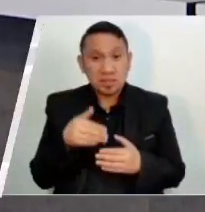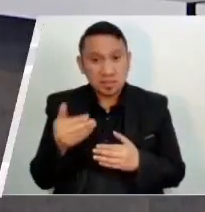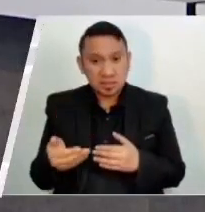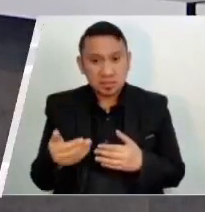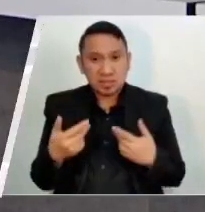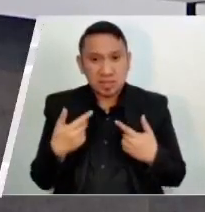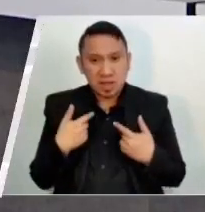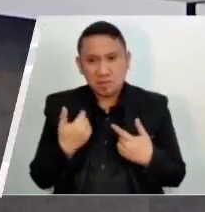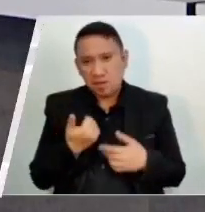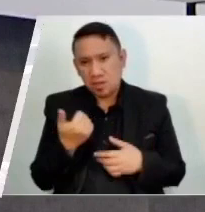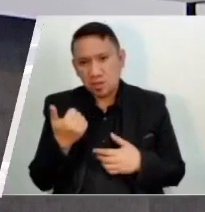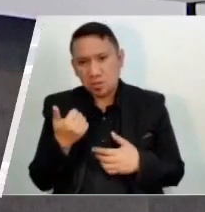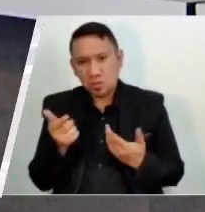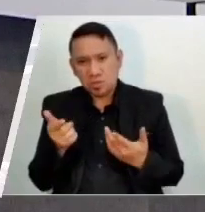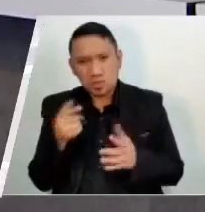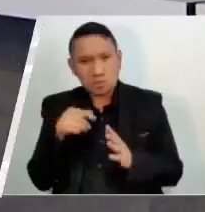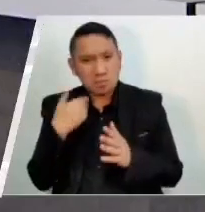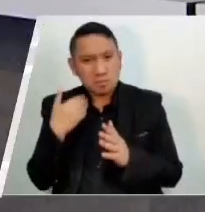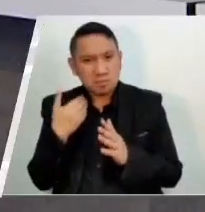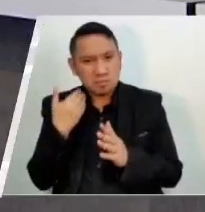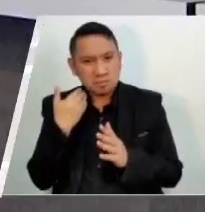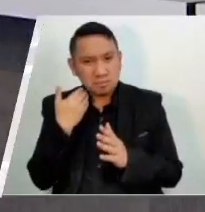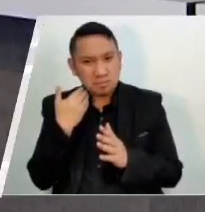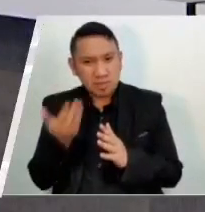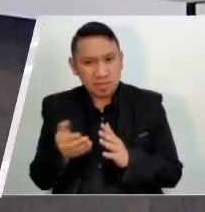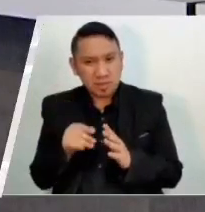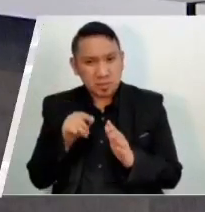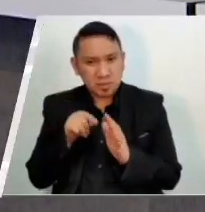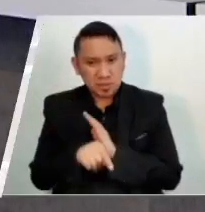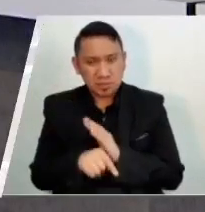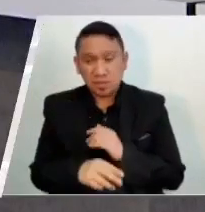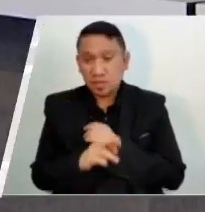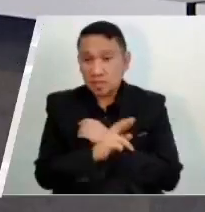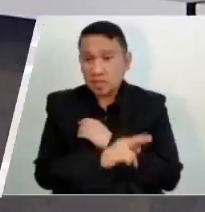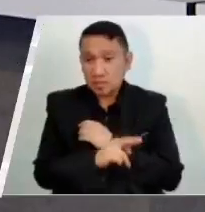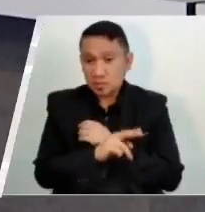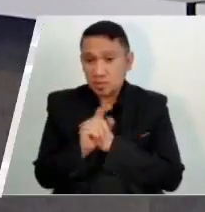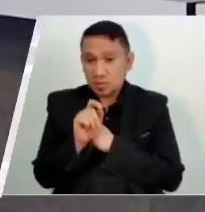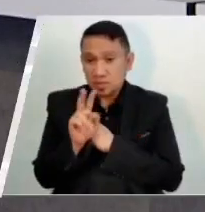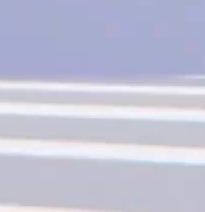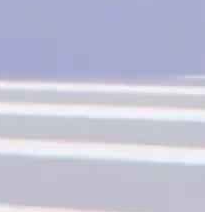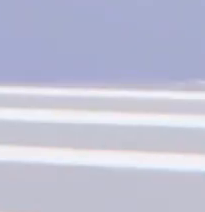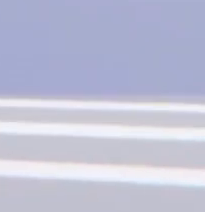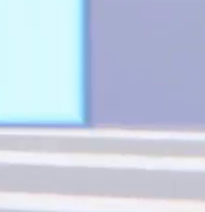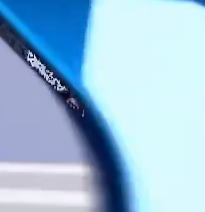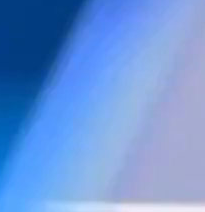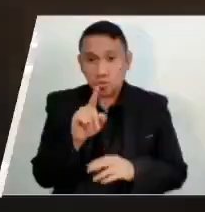Saksi, si Justoni Humamil ng GMA Regional TV 1 Mindanao.